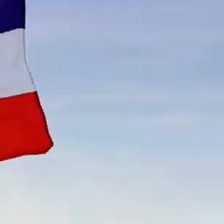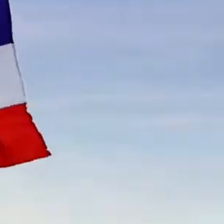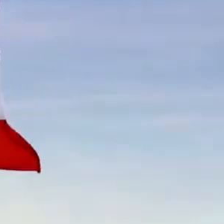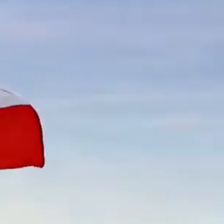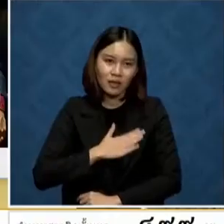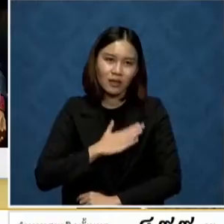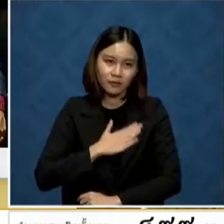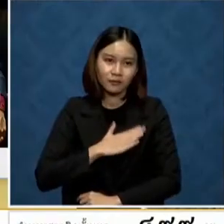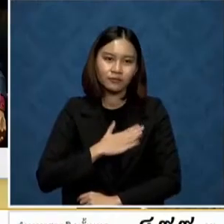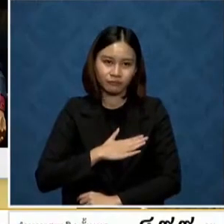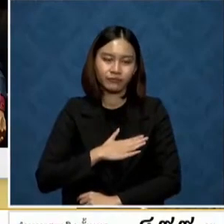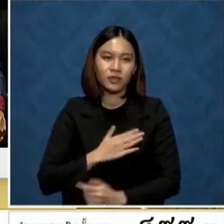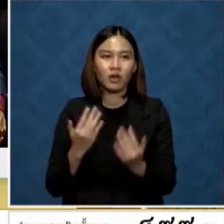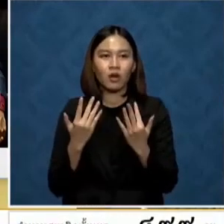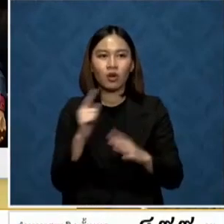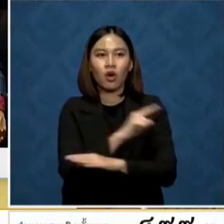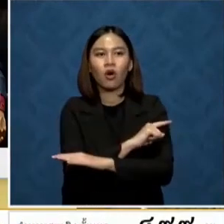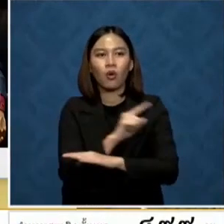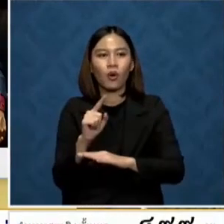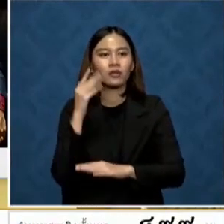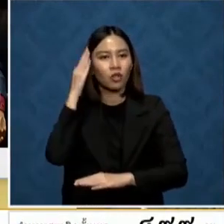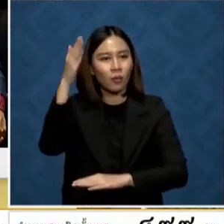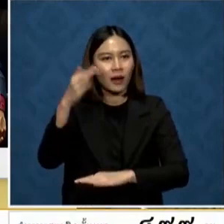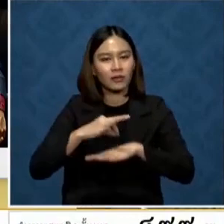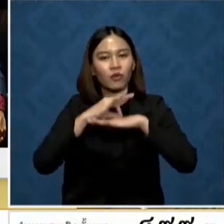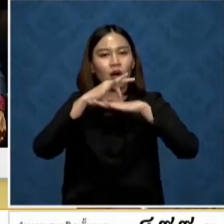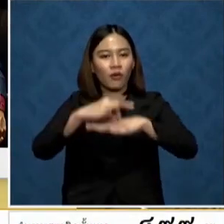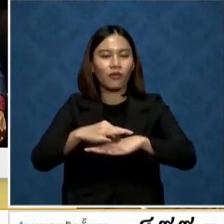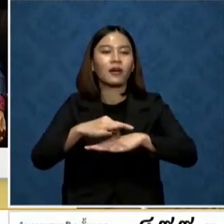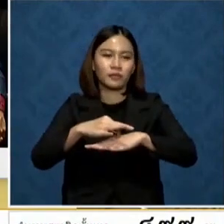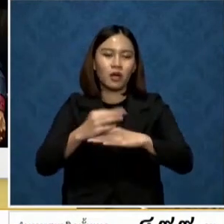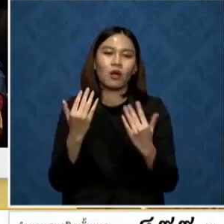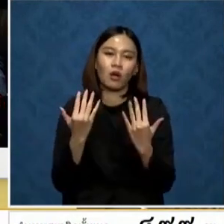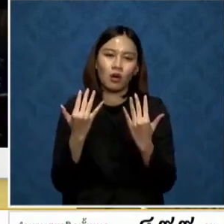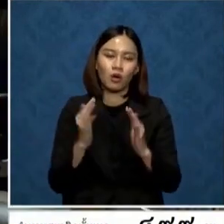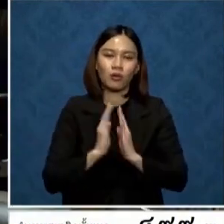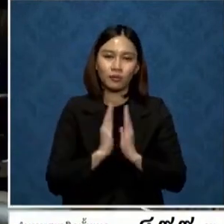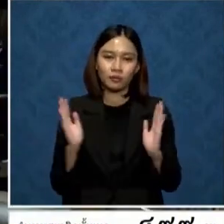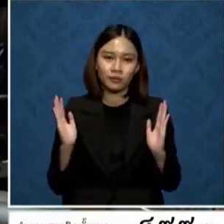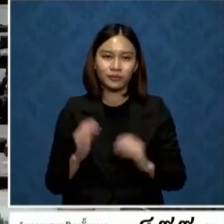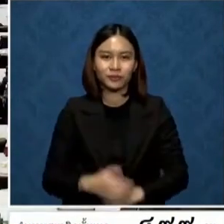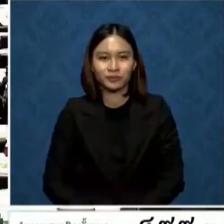ชโยรอวันเทมาเป็นใหญ่เธอจะทำอะไรเธอก็ทำเอาขอบพระคุณครับท่าน